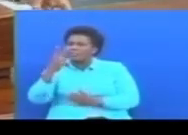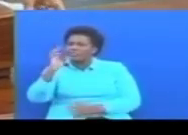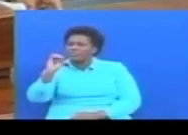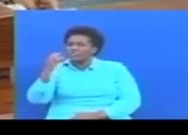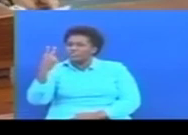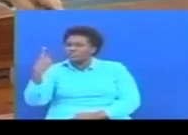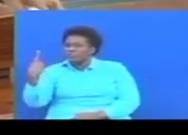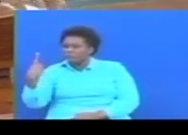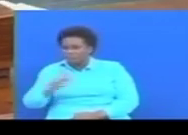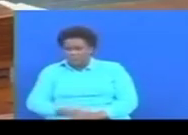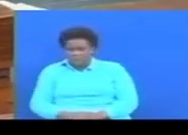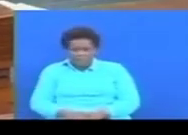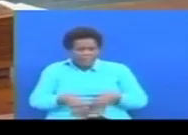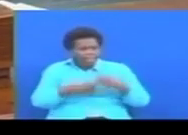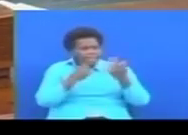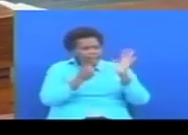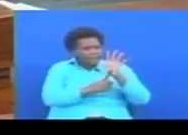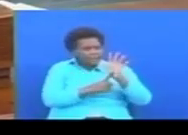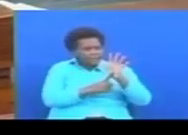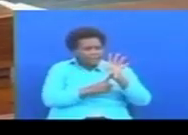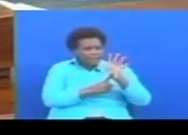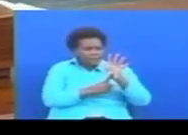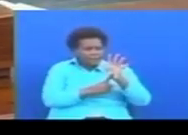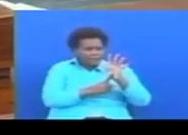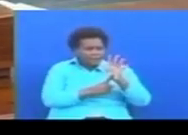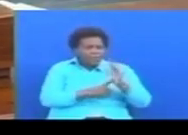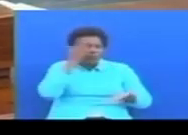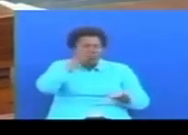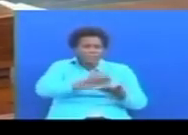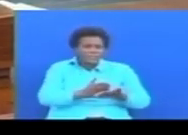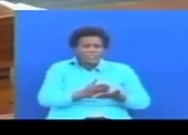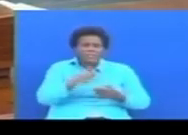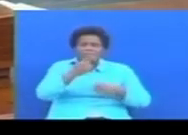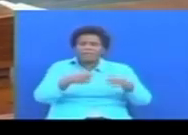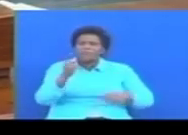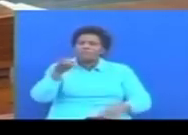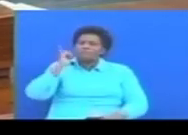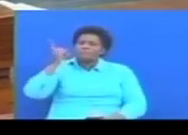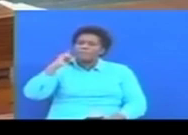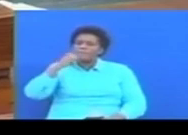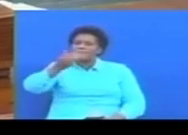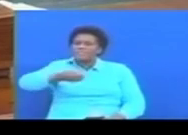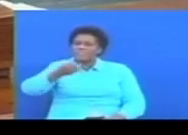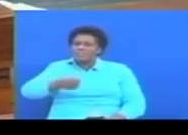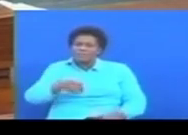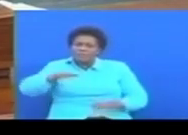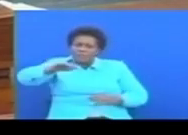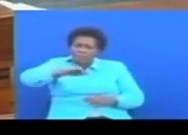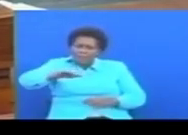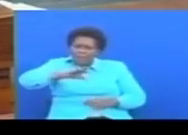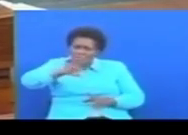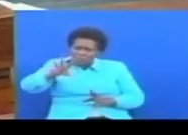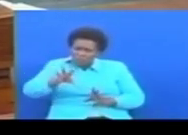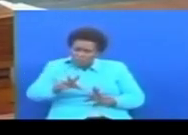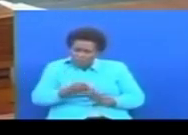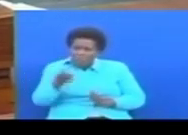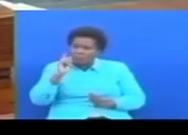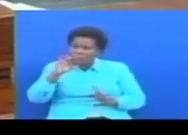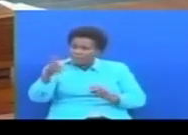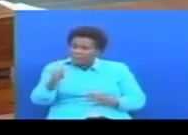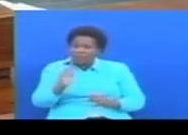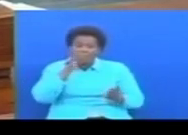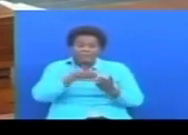2021. Sita, kukamilisha mradi wa Rare Phase 3 katika maeneo ambayo hayajapata umeme ifikapo mwaka 2020.